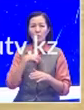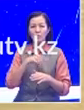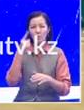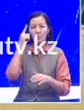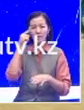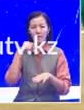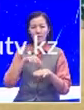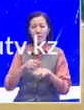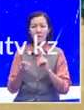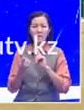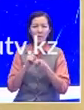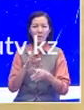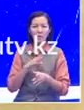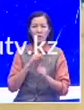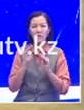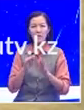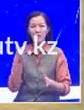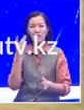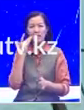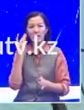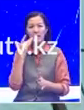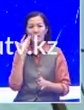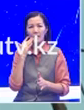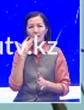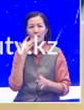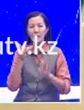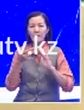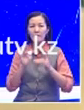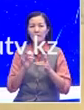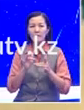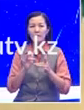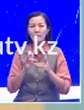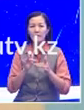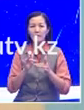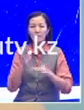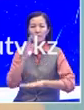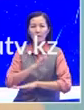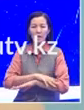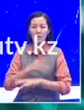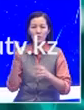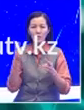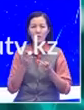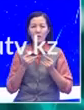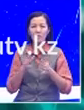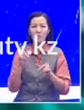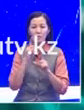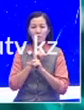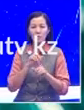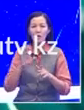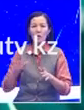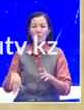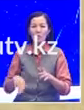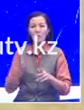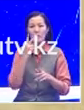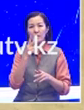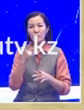считают психологи. Дети, постоянно проводящие время в сети, и так сложно поддаются дисциплине и порядку, требуемым в школе. А